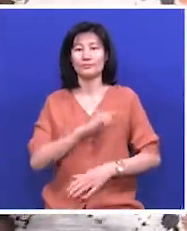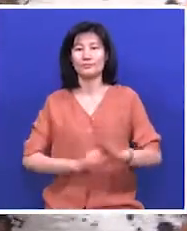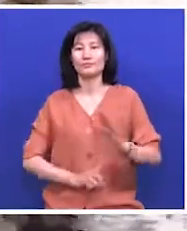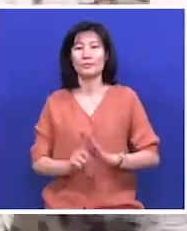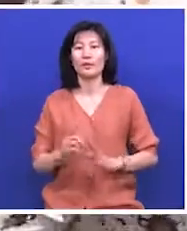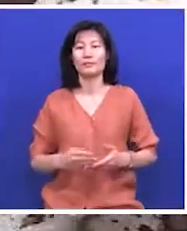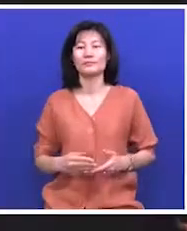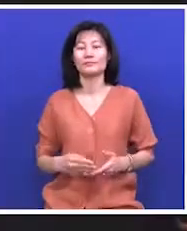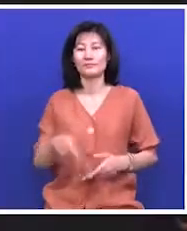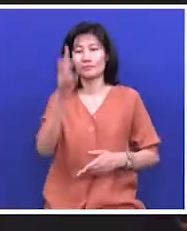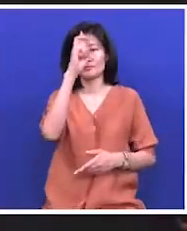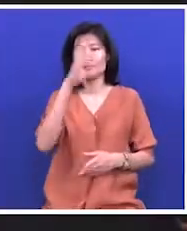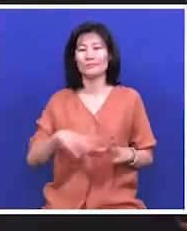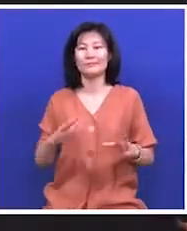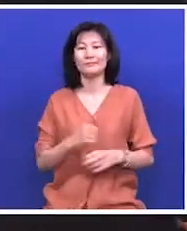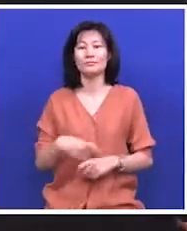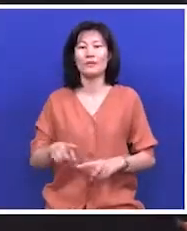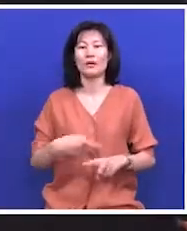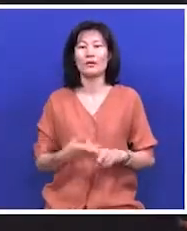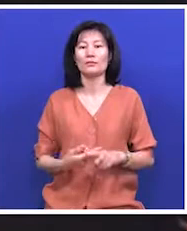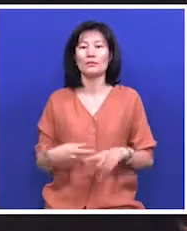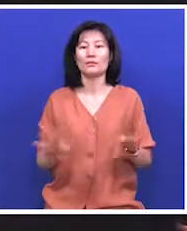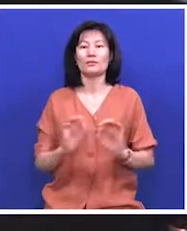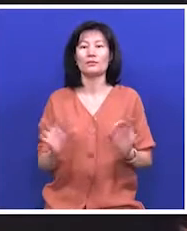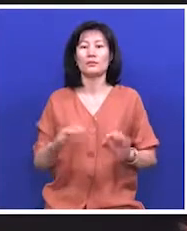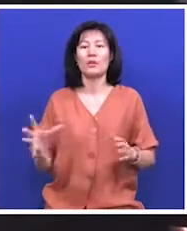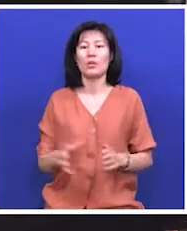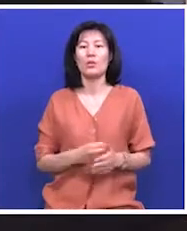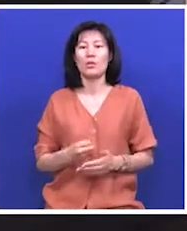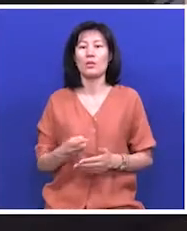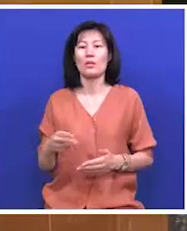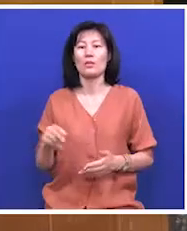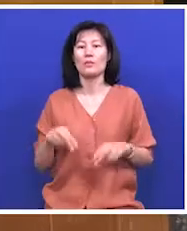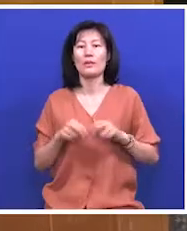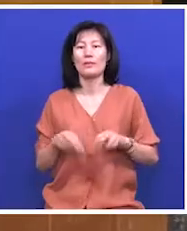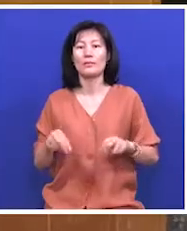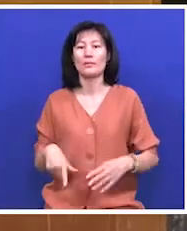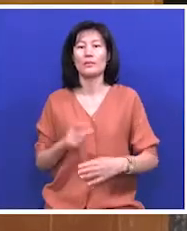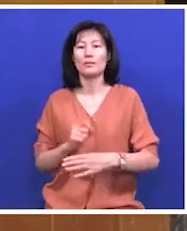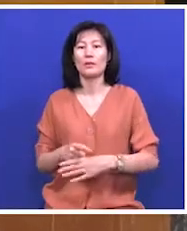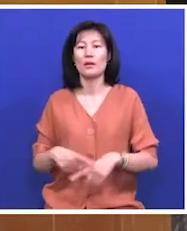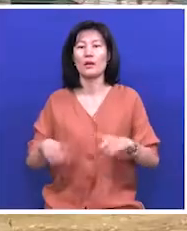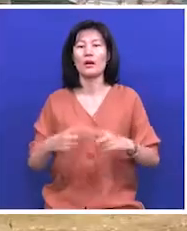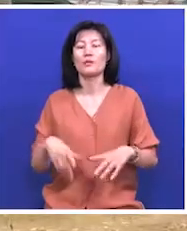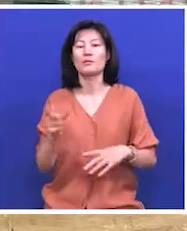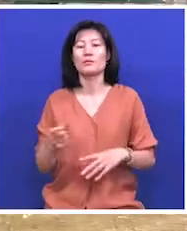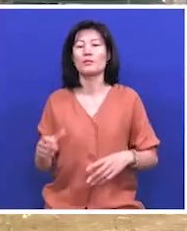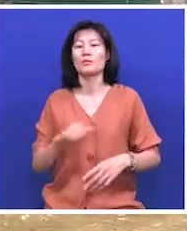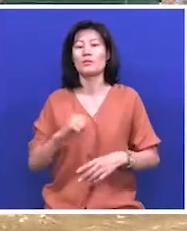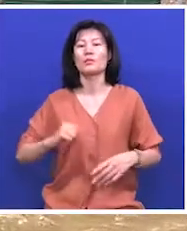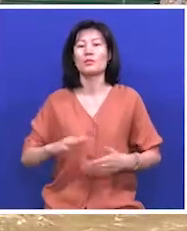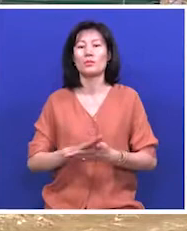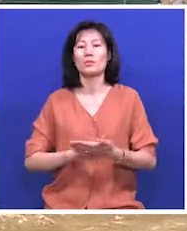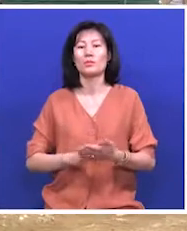көрсету жұмыстарын жалғастыруда. Үкімет басшысы бұл бағыттағы шараларды дер кезінде қолға алып, президент тапсырмасы бойынша әрбір